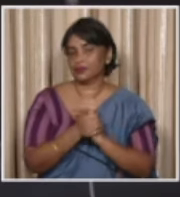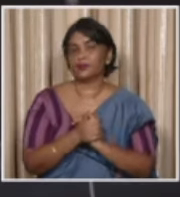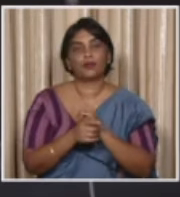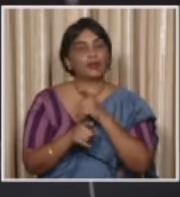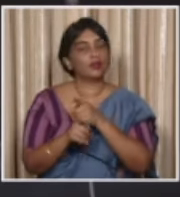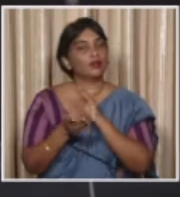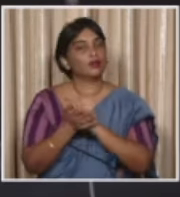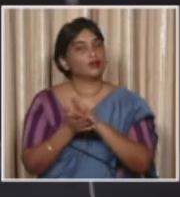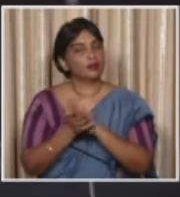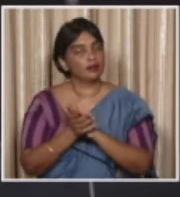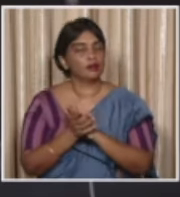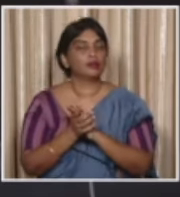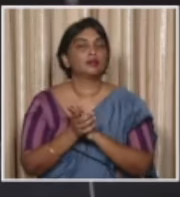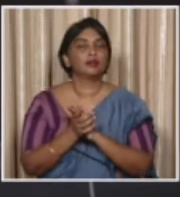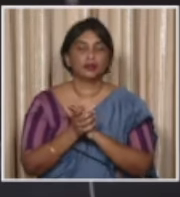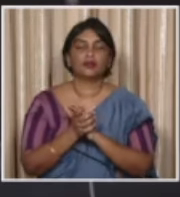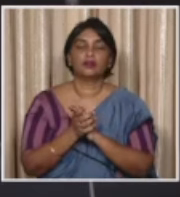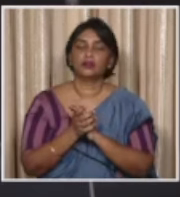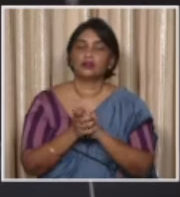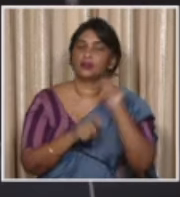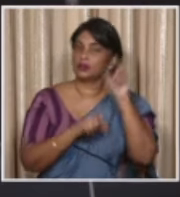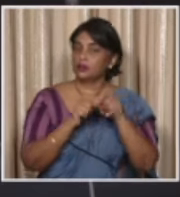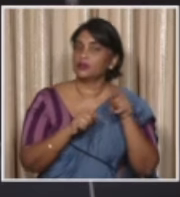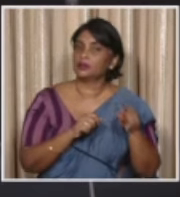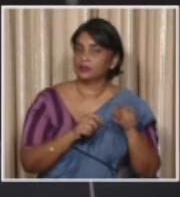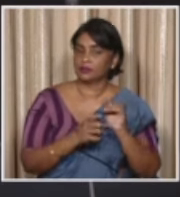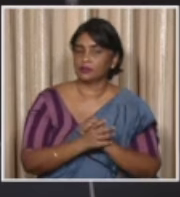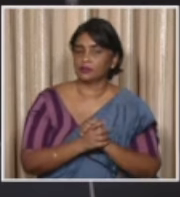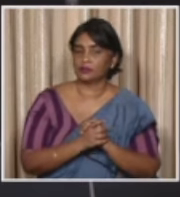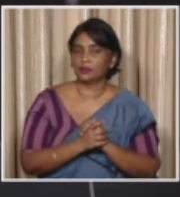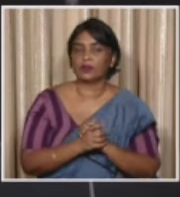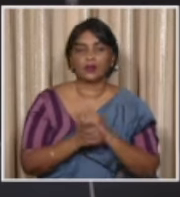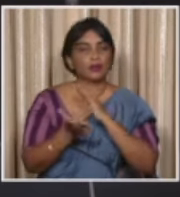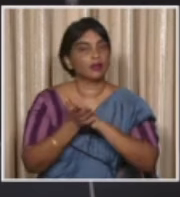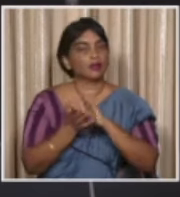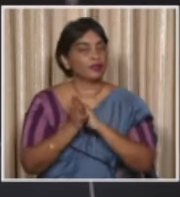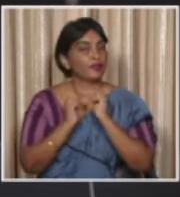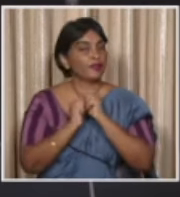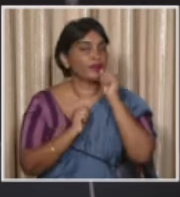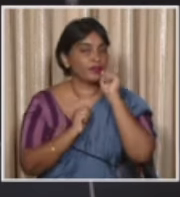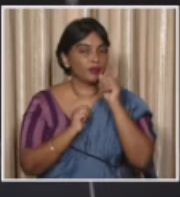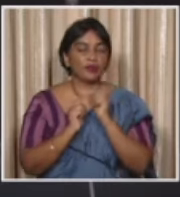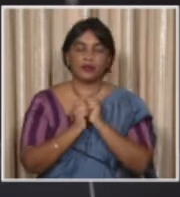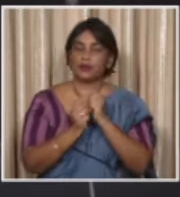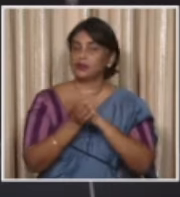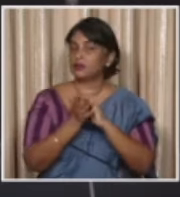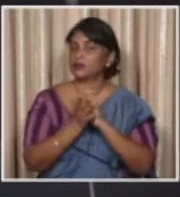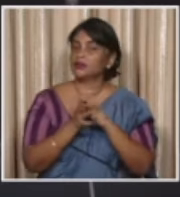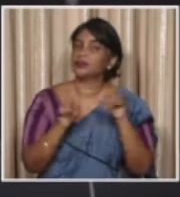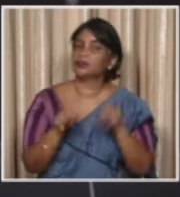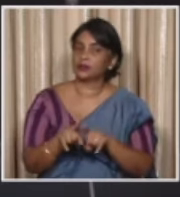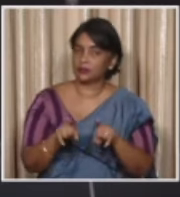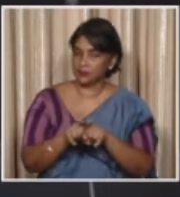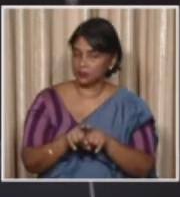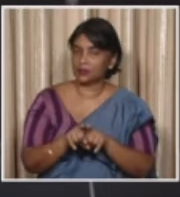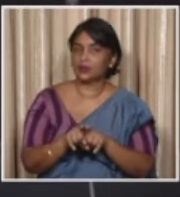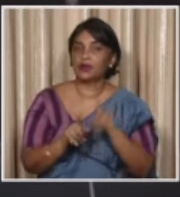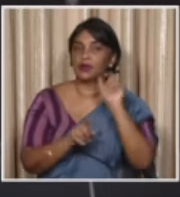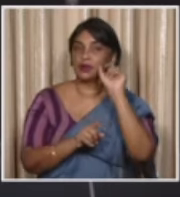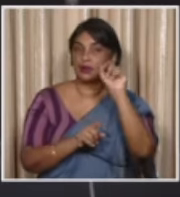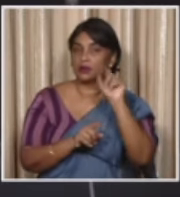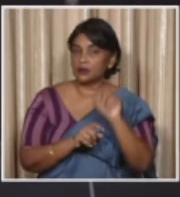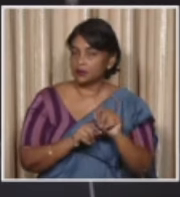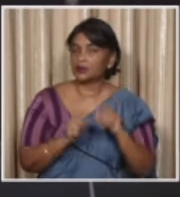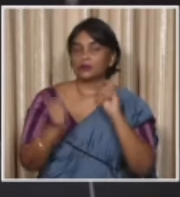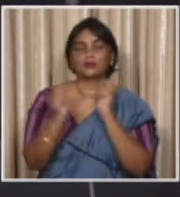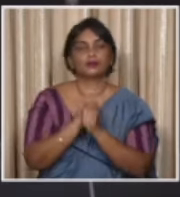සේවා සහායක ගිලන්හල් සේවක, ගිලන්හල් සේව සහායක, සේවා සහායක වැඩපළ සේවක, වැඩපළ සහායක හැටියට නාම